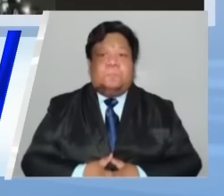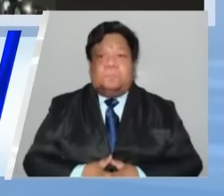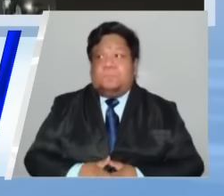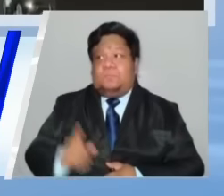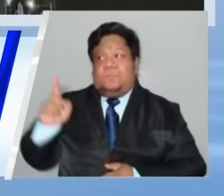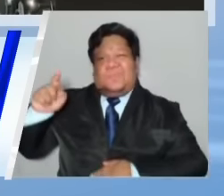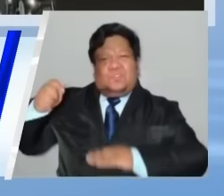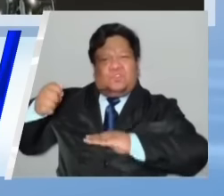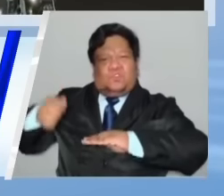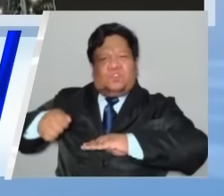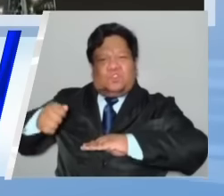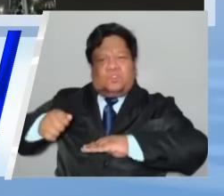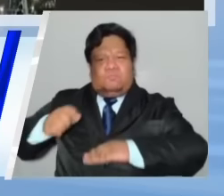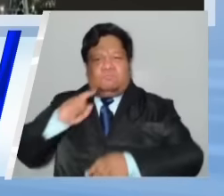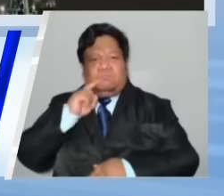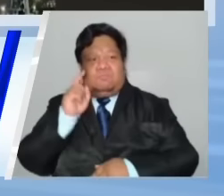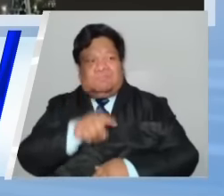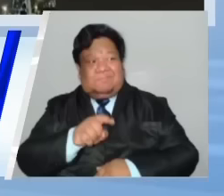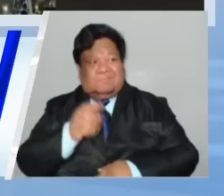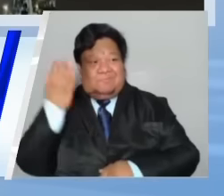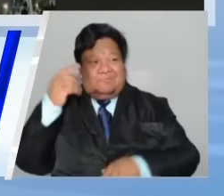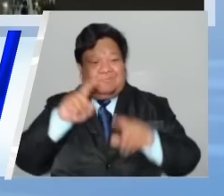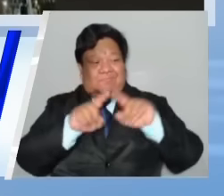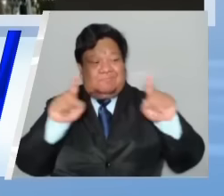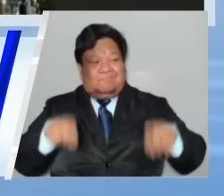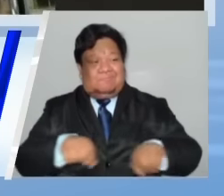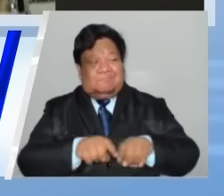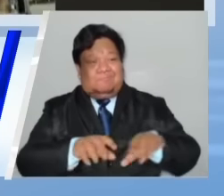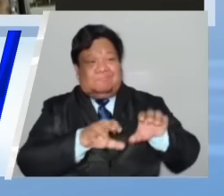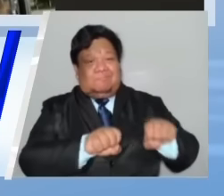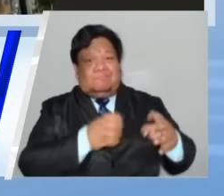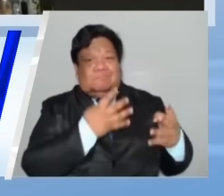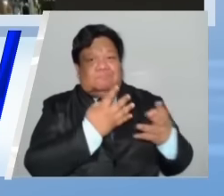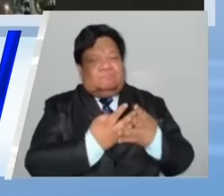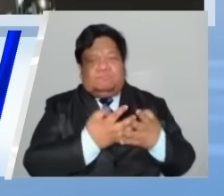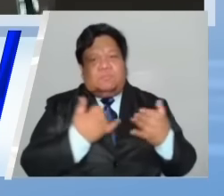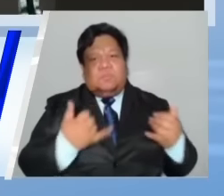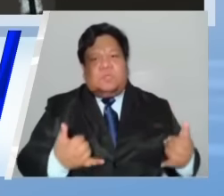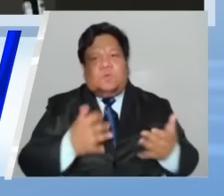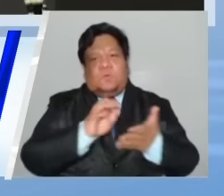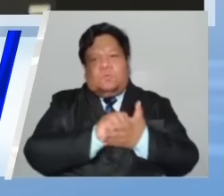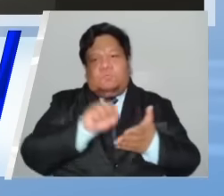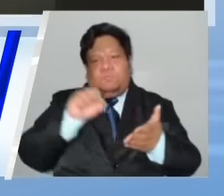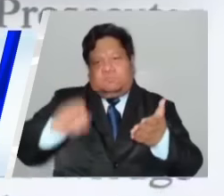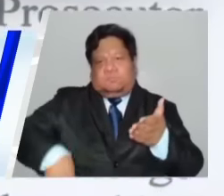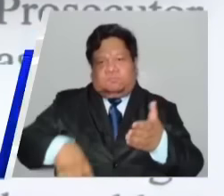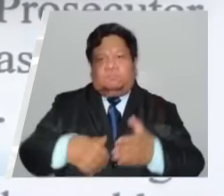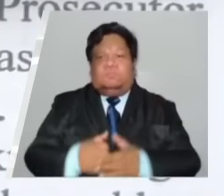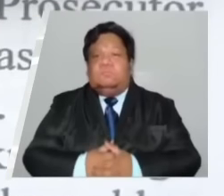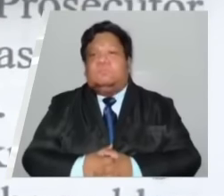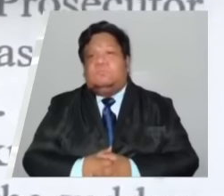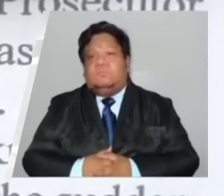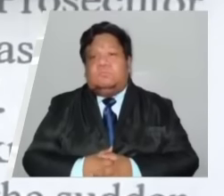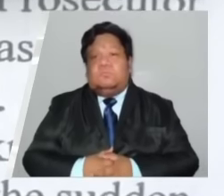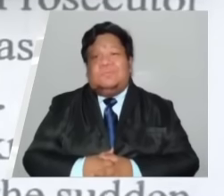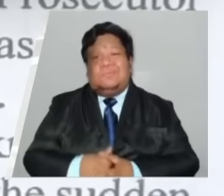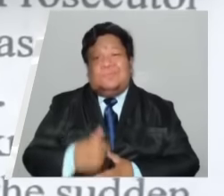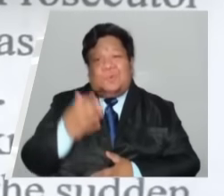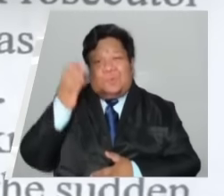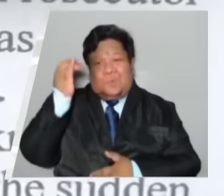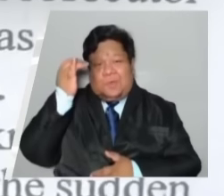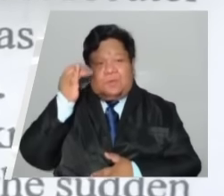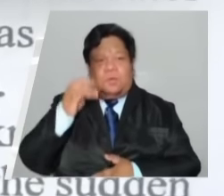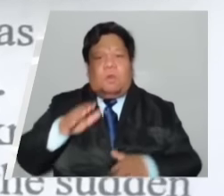ang warrant of arrest laban kay Nery na inisyo noong September 17, 2024. Hindi raw na ipagbigay alam kay Nery ang tungkol